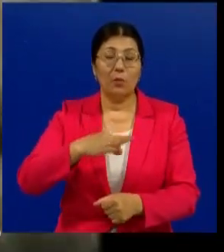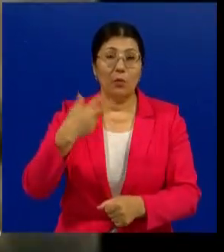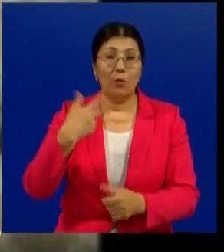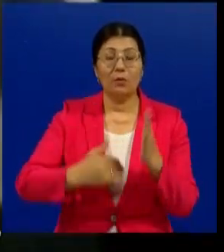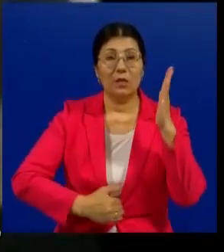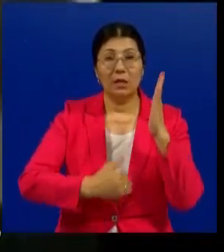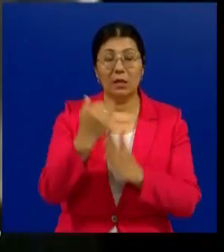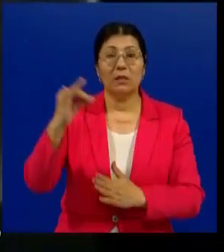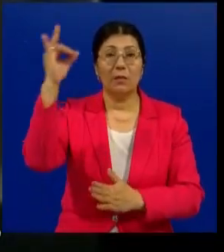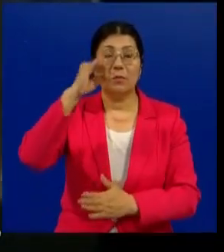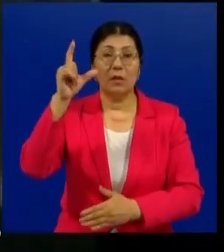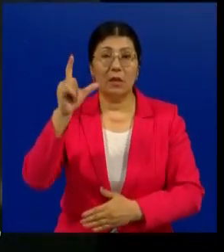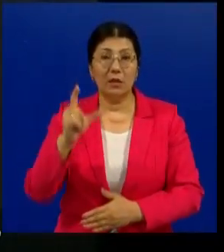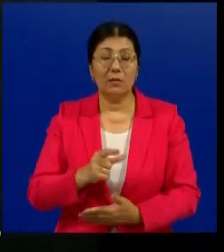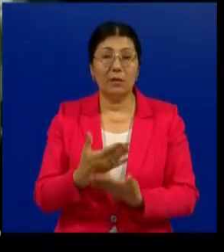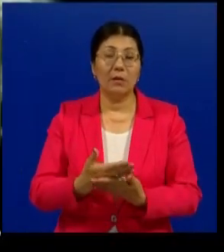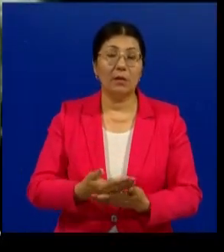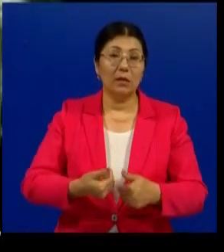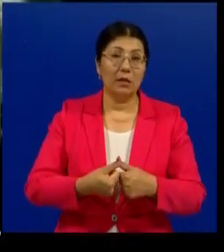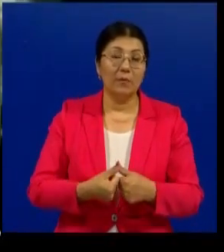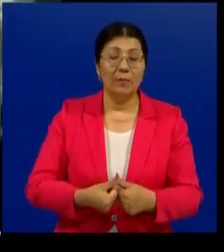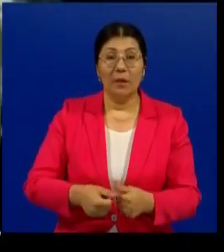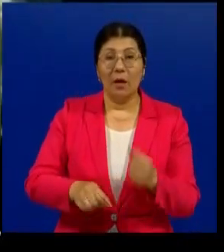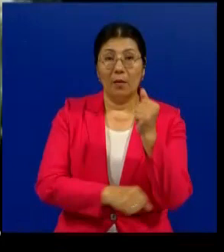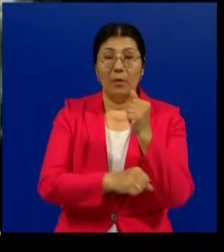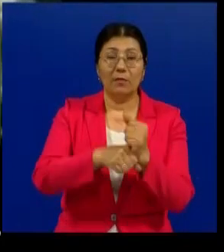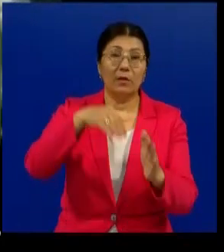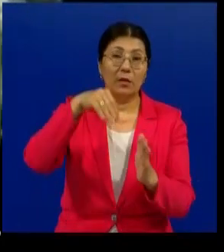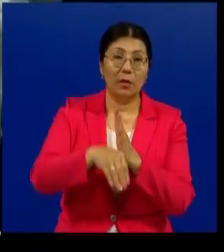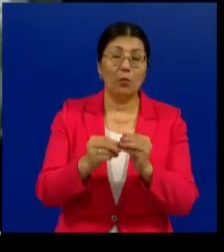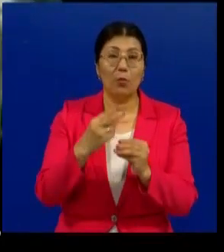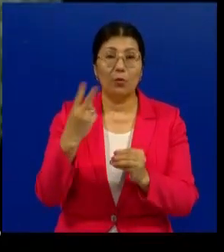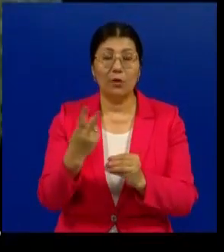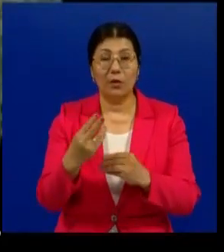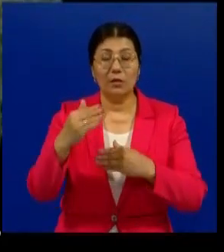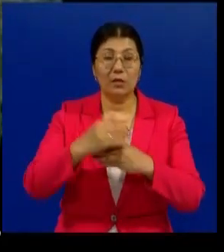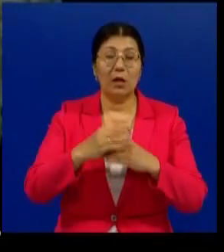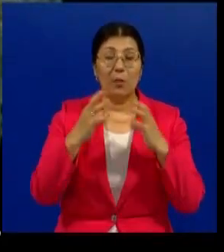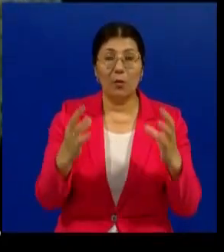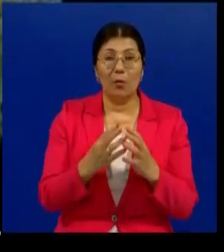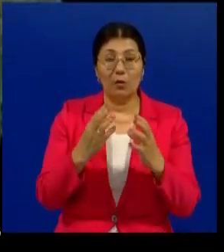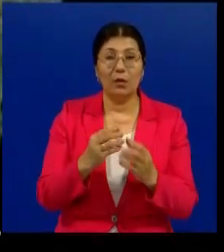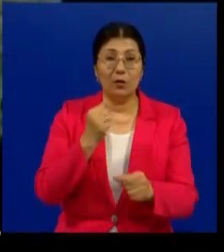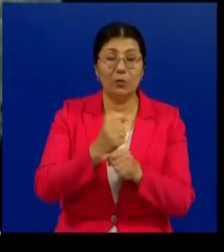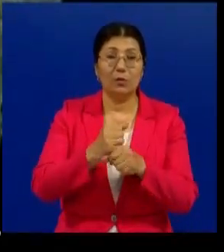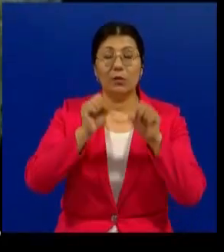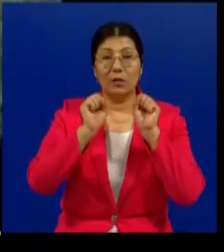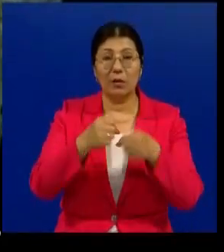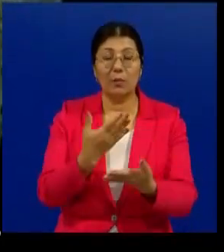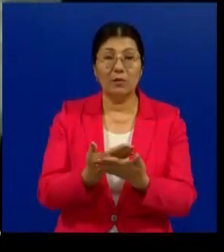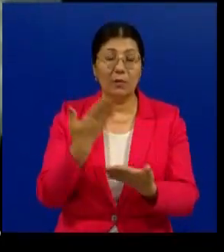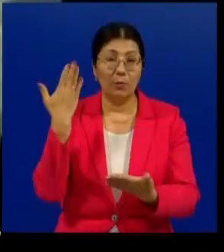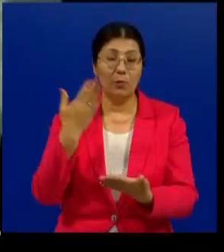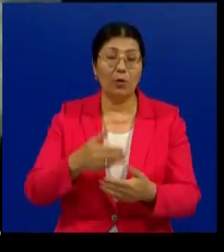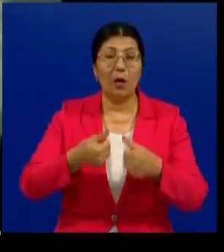30-дан астам тарихшы, әлеуметтанушы және саясаттанушы енді. Оның 12-сі жабық қорларда жұмыс істеуге рұқсат алды. Зерттеушілер бұрынғы